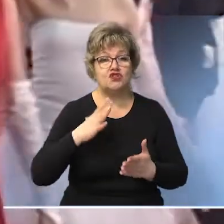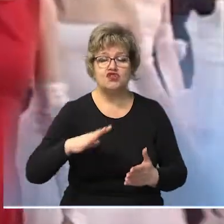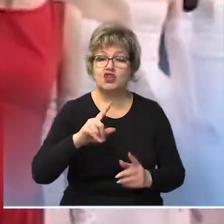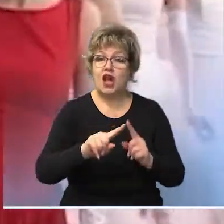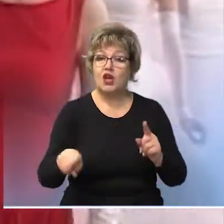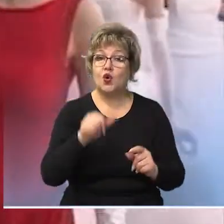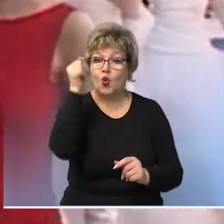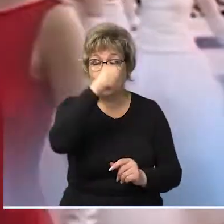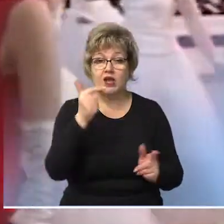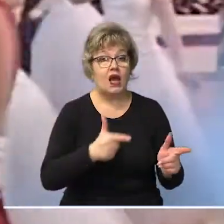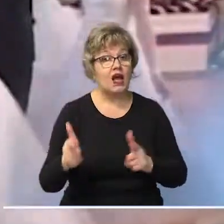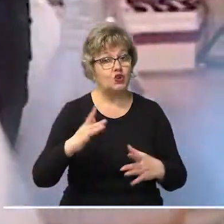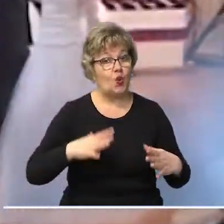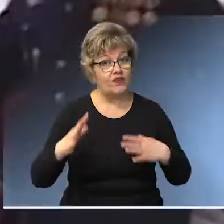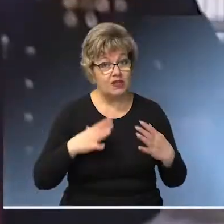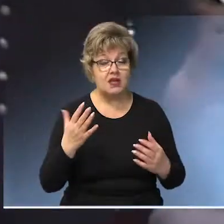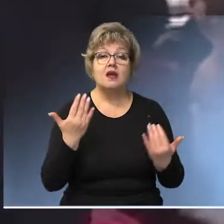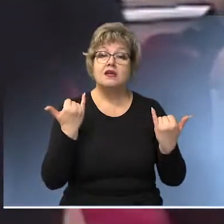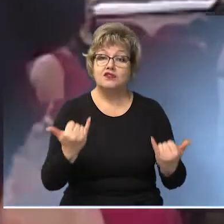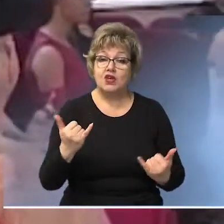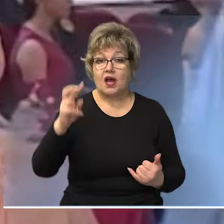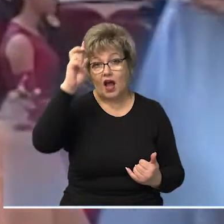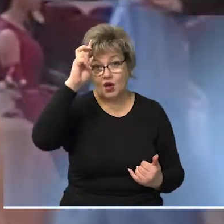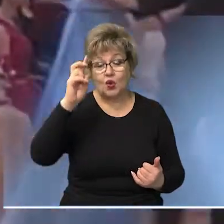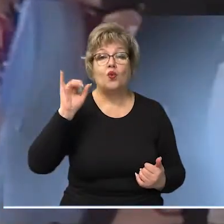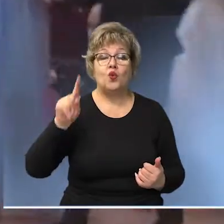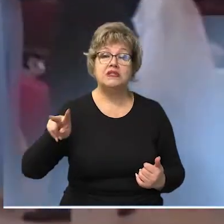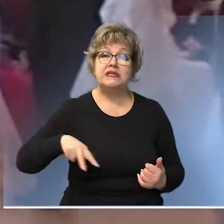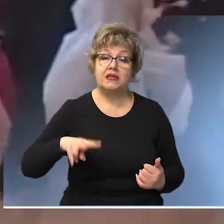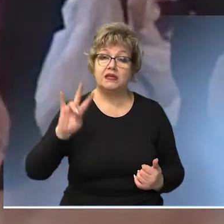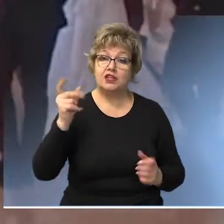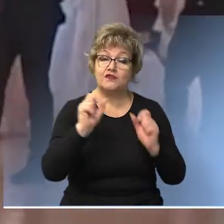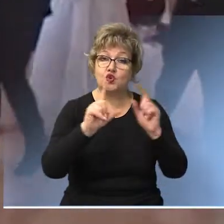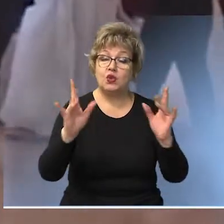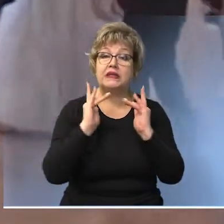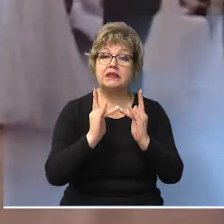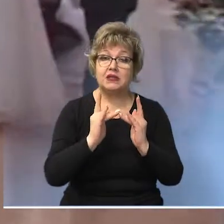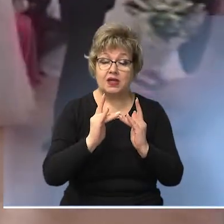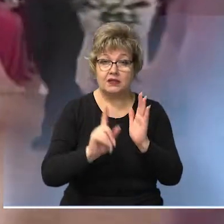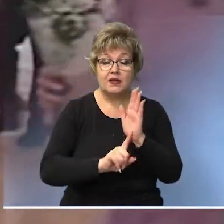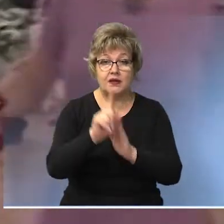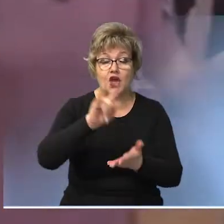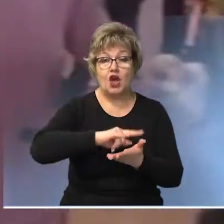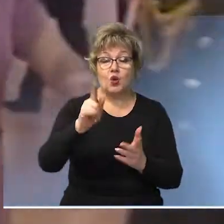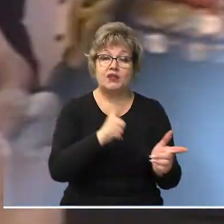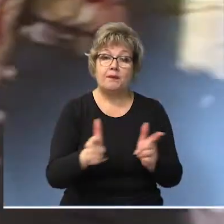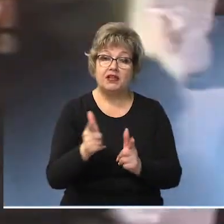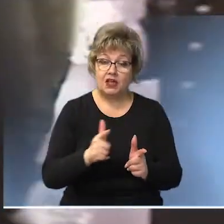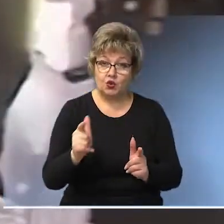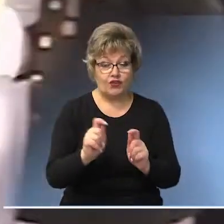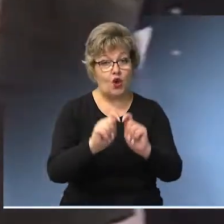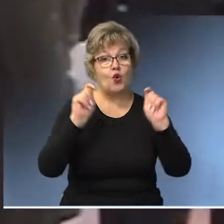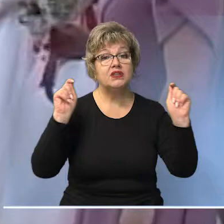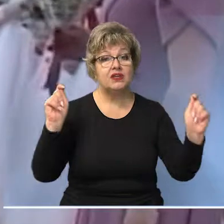участники ждали целый год, готовились к нему. И вот король бала, он же директор Никлиновской школы-интерната с первоначальной летной